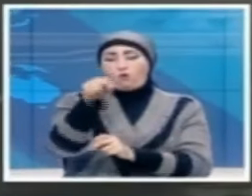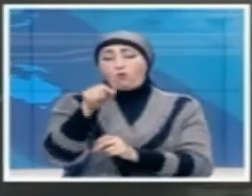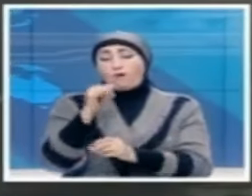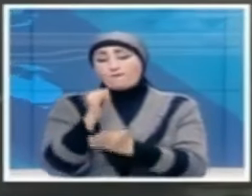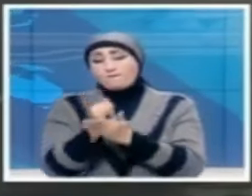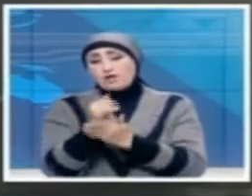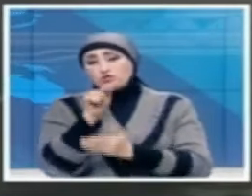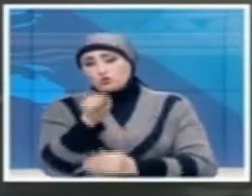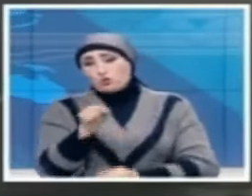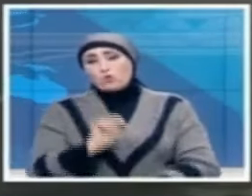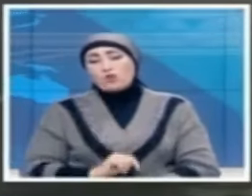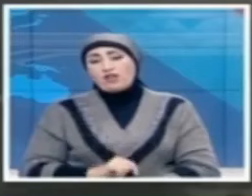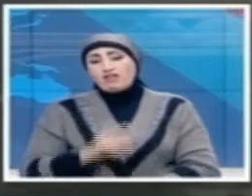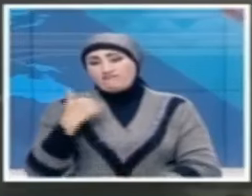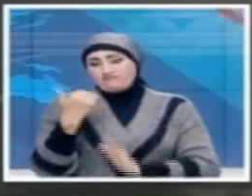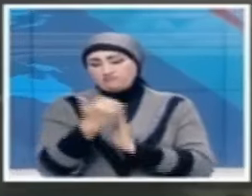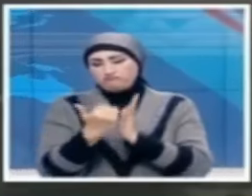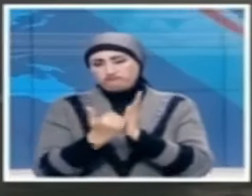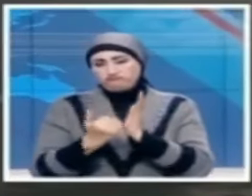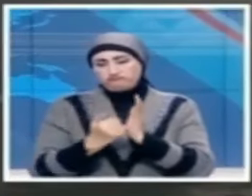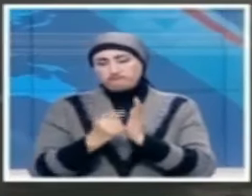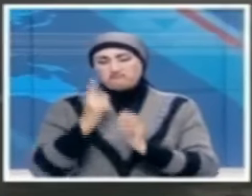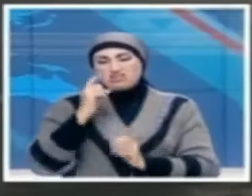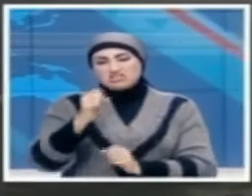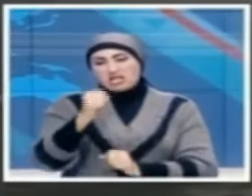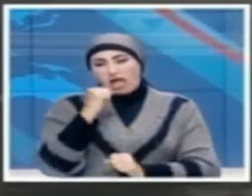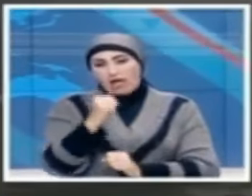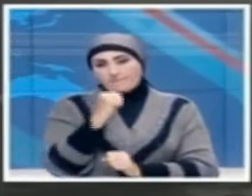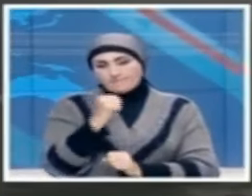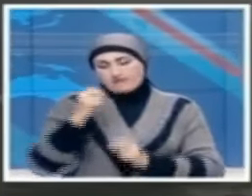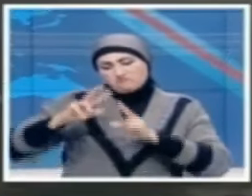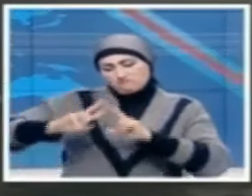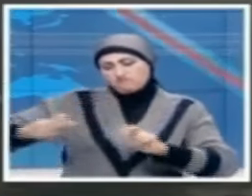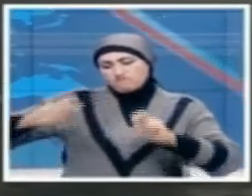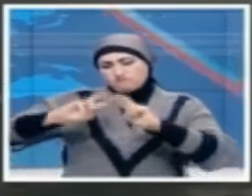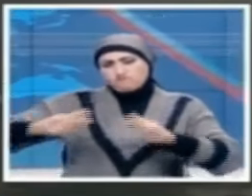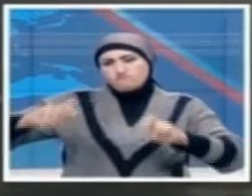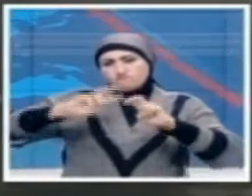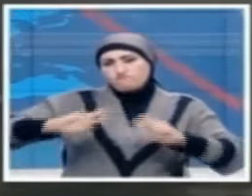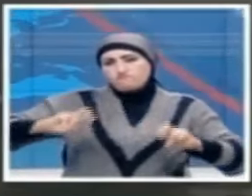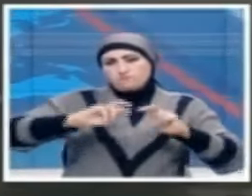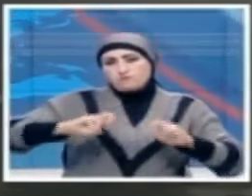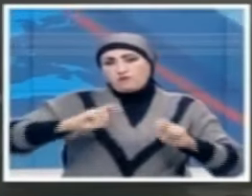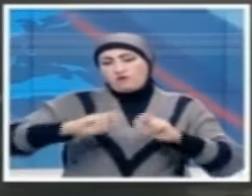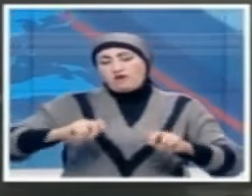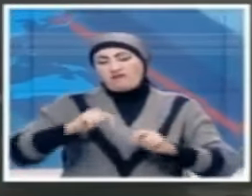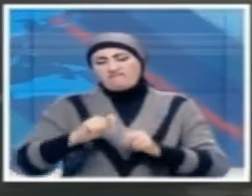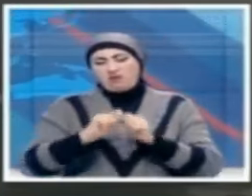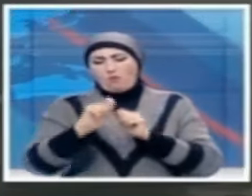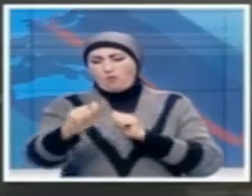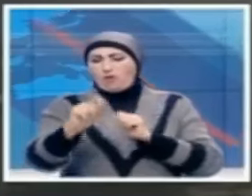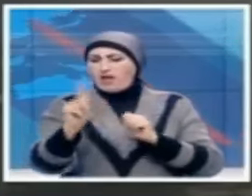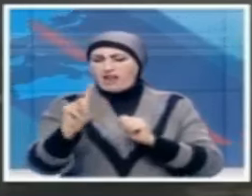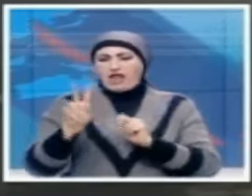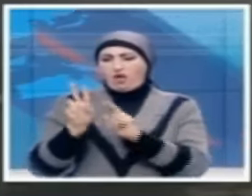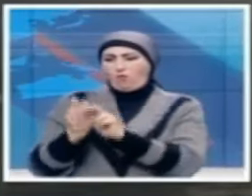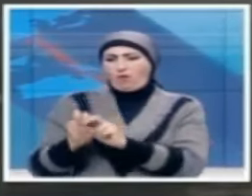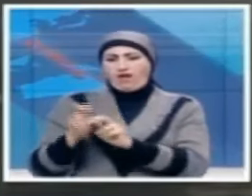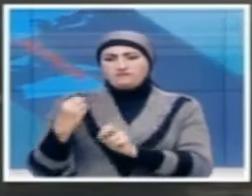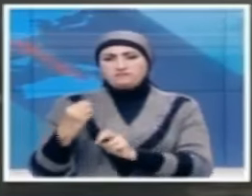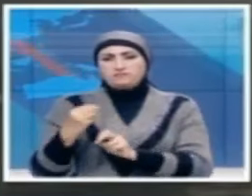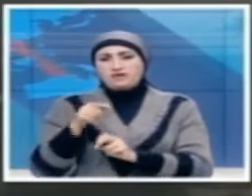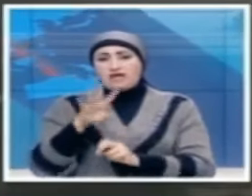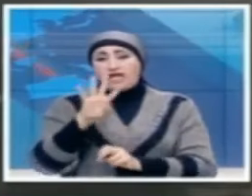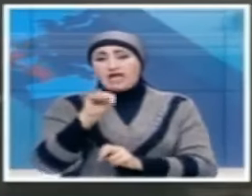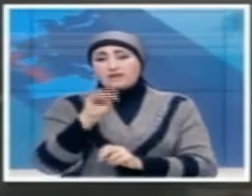بما يتبعه من إجراءات معقدة سواء في التفتيش أو سواء في طول المسافة التي يجب على السائق أن يقطعها وهي